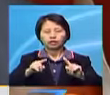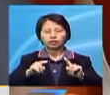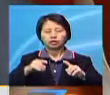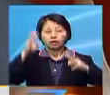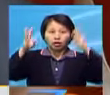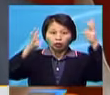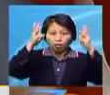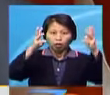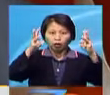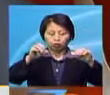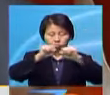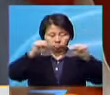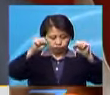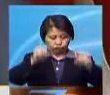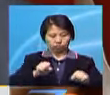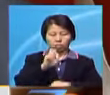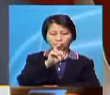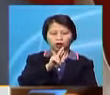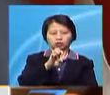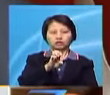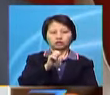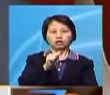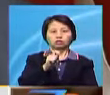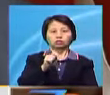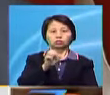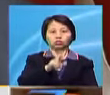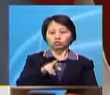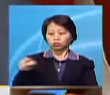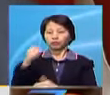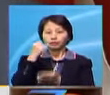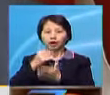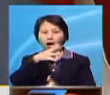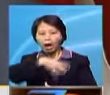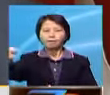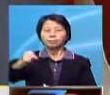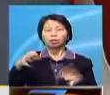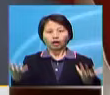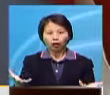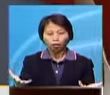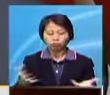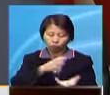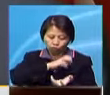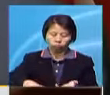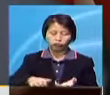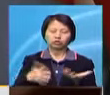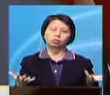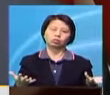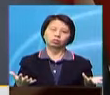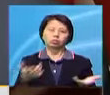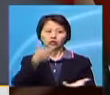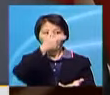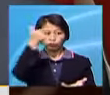stesen reaktor nuklear umpamanya diambil alih oleh pengganas dan dirosakkan. Sebab banyak suicide